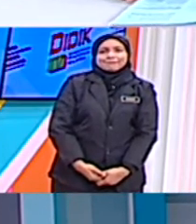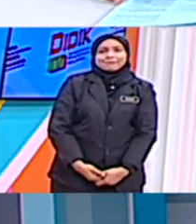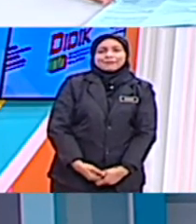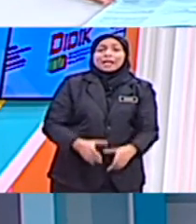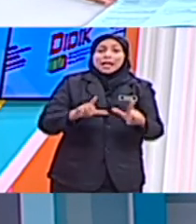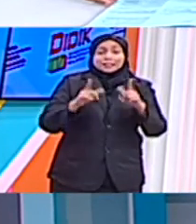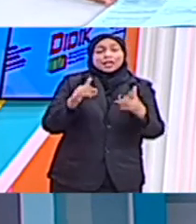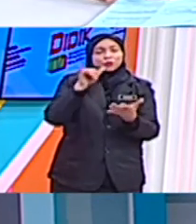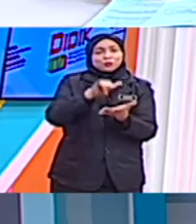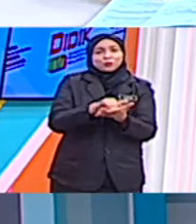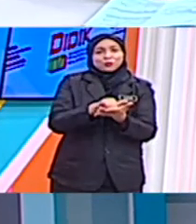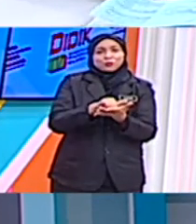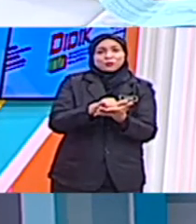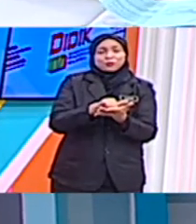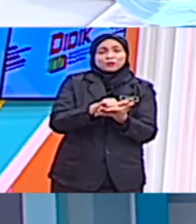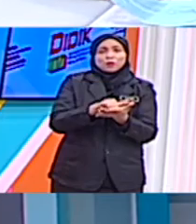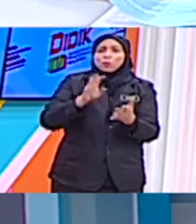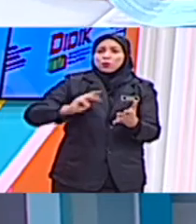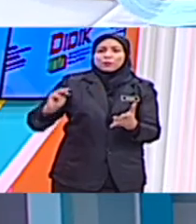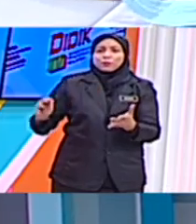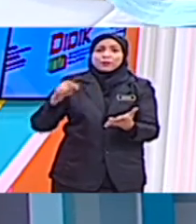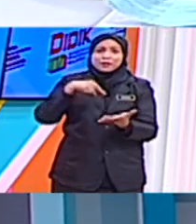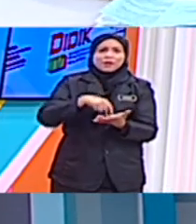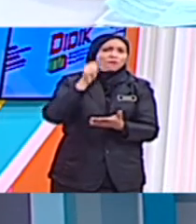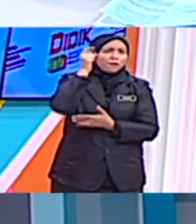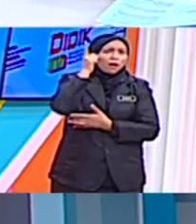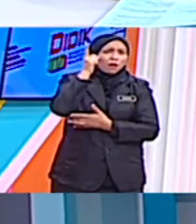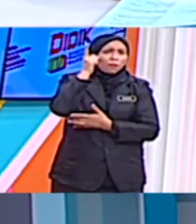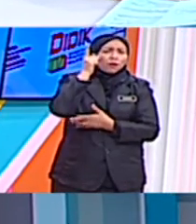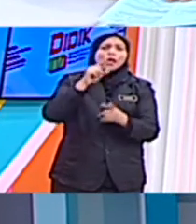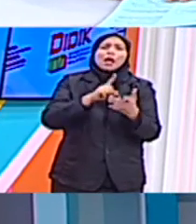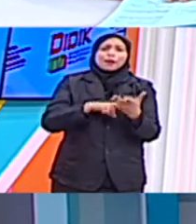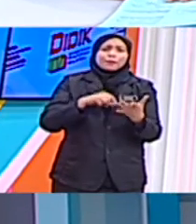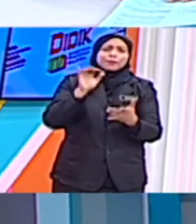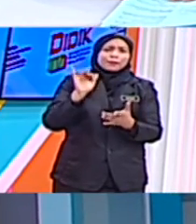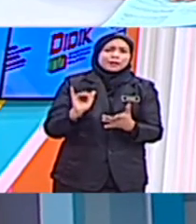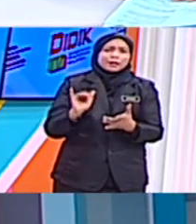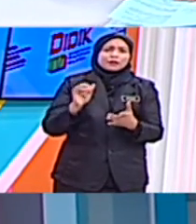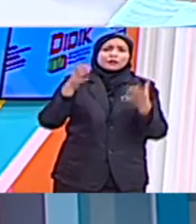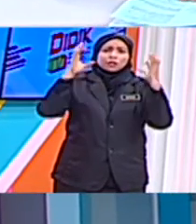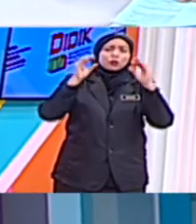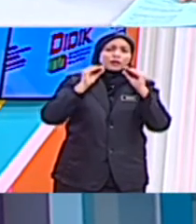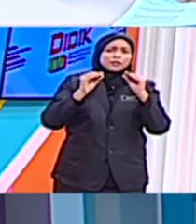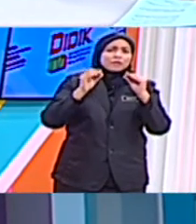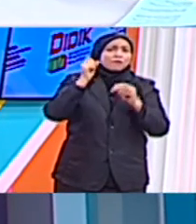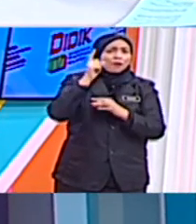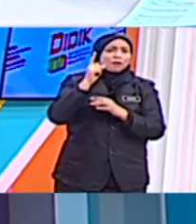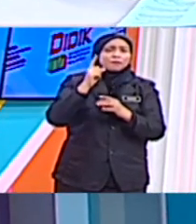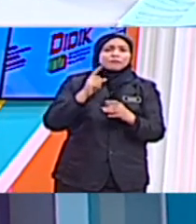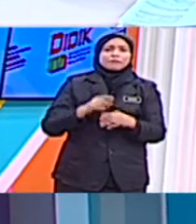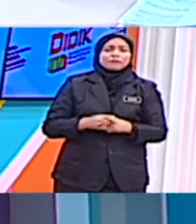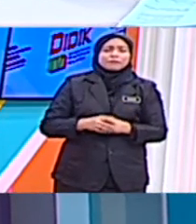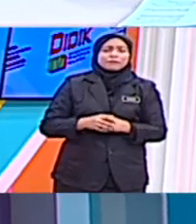Dan selain daripada itu, apa yang murid-murid ni faham bila cikgu terangkan tentang sentuhan selamat dan sentuhan tidak selamat ni? Bila